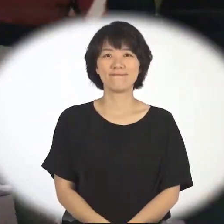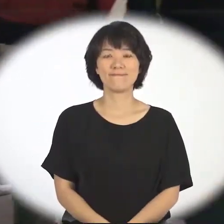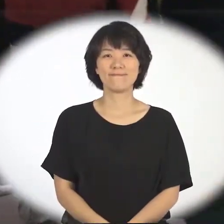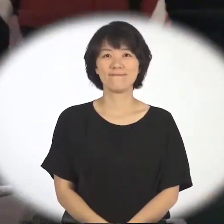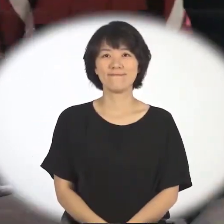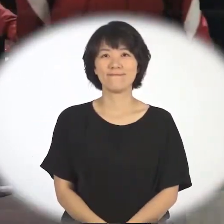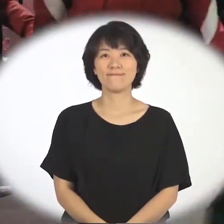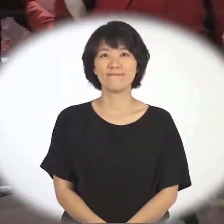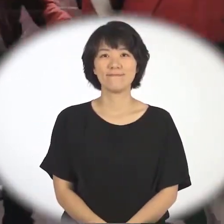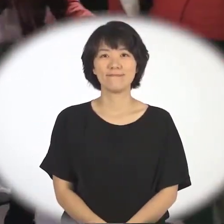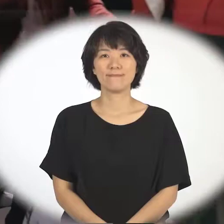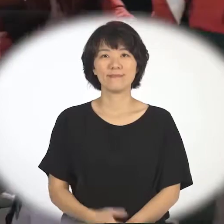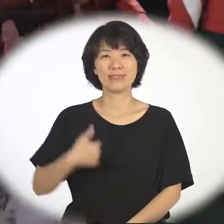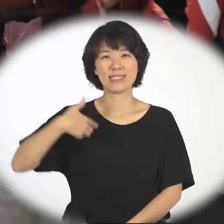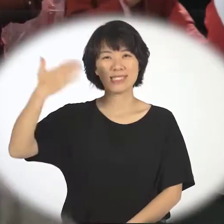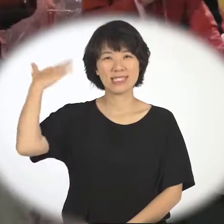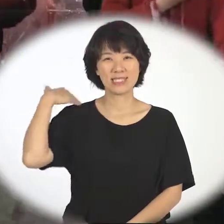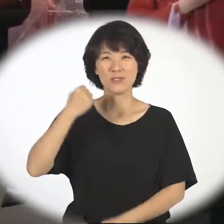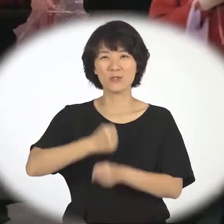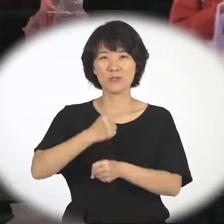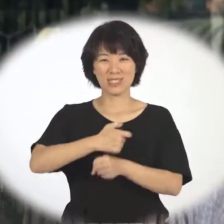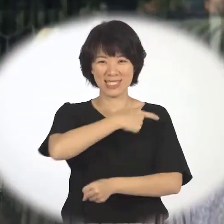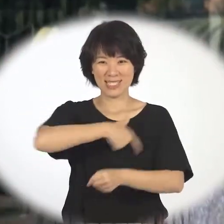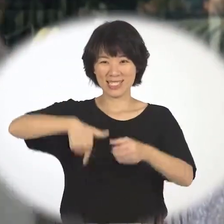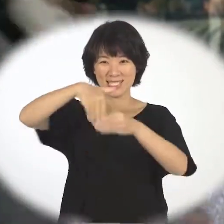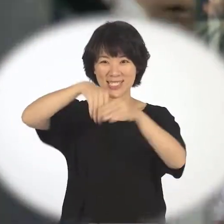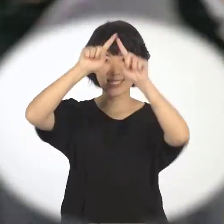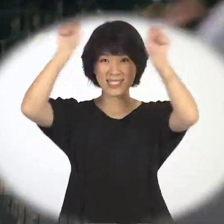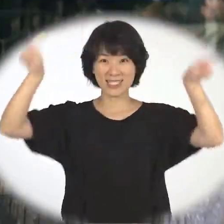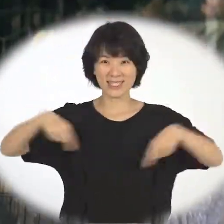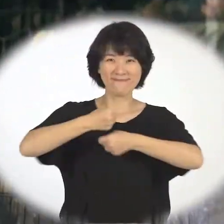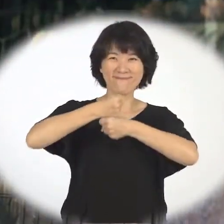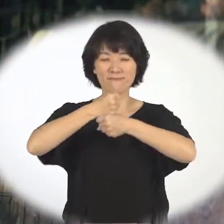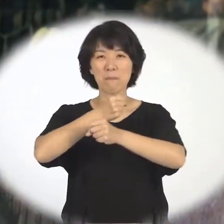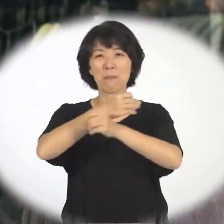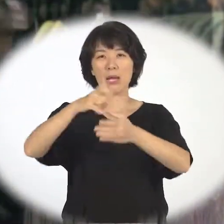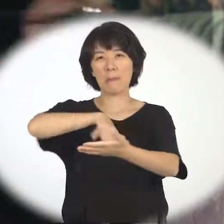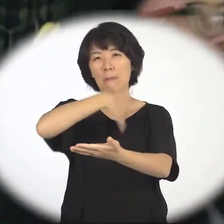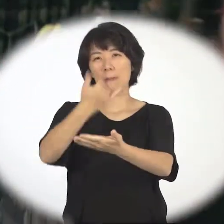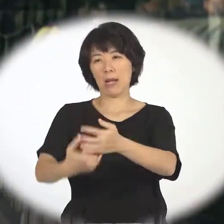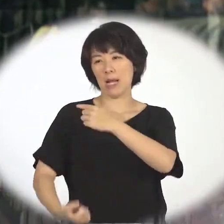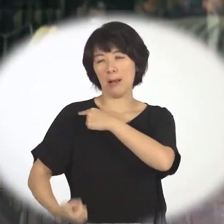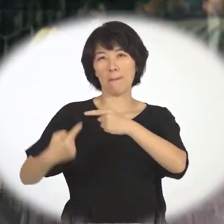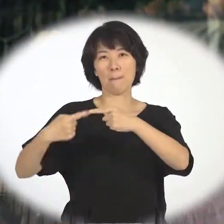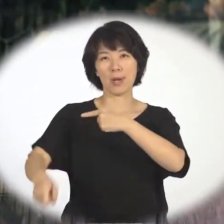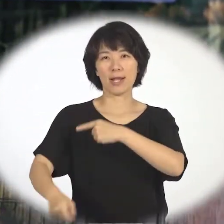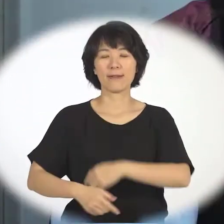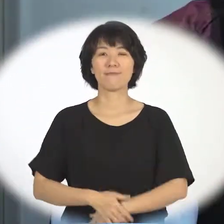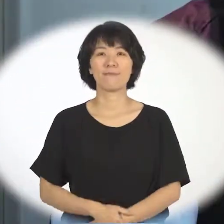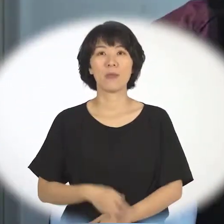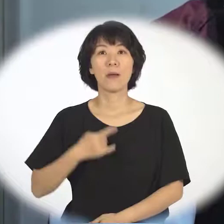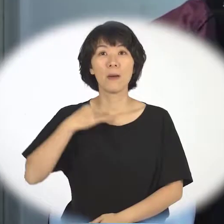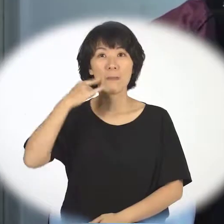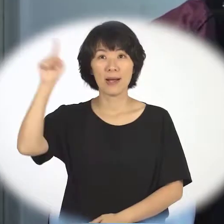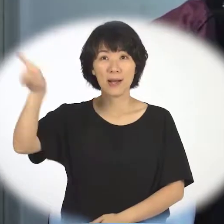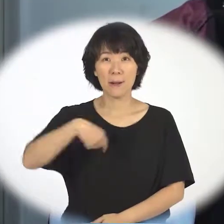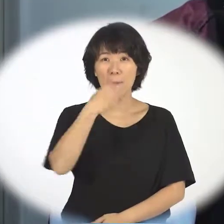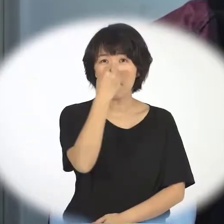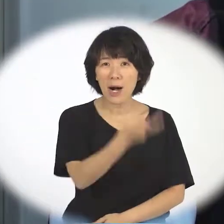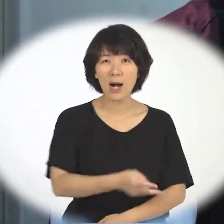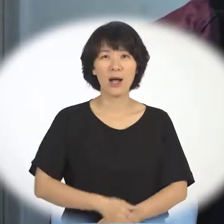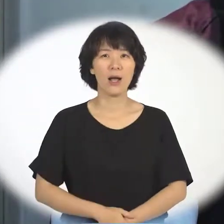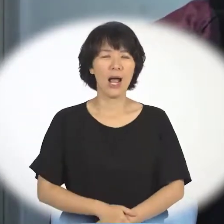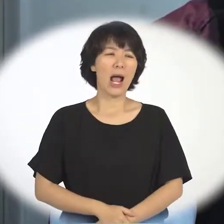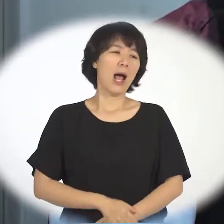工作。我有一次做选举举牌的工作嘛，结果摔断了手。后来我妈刚好